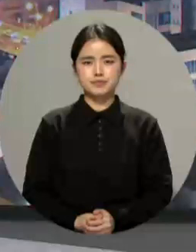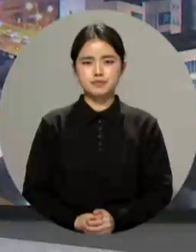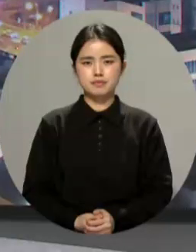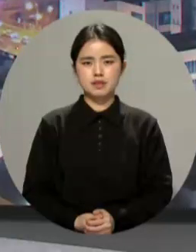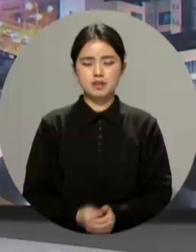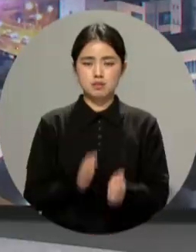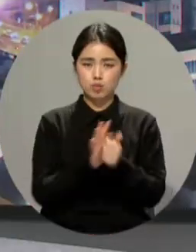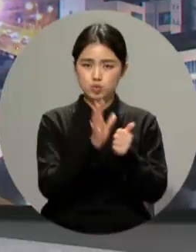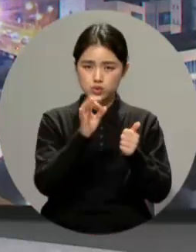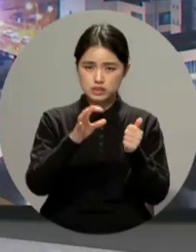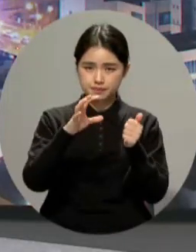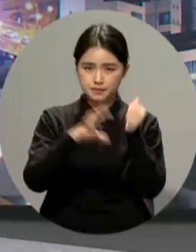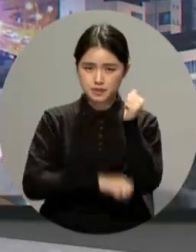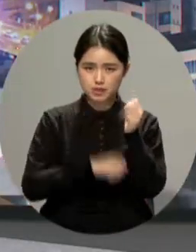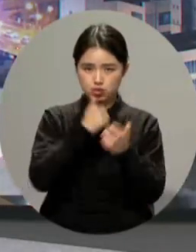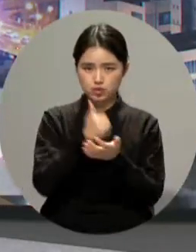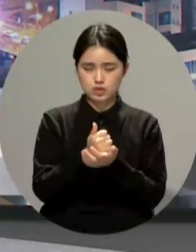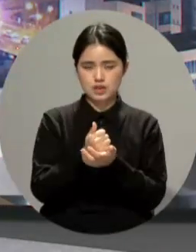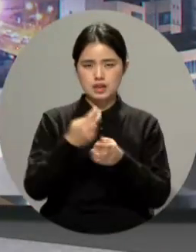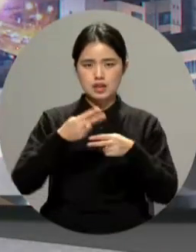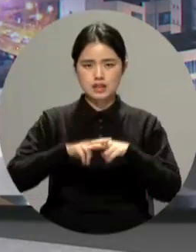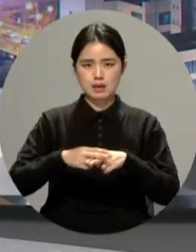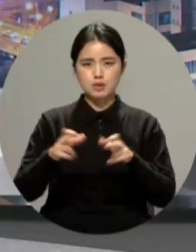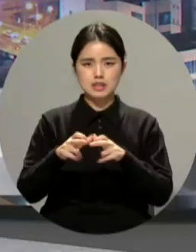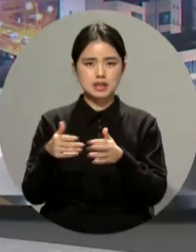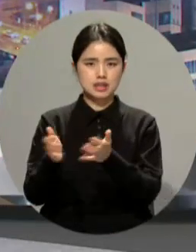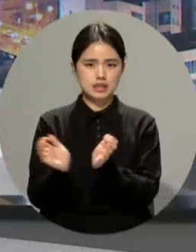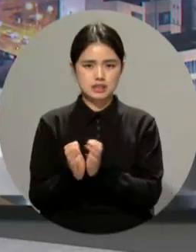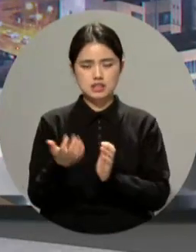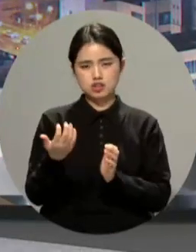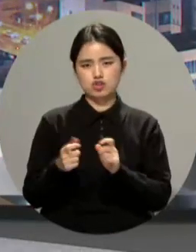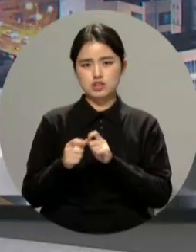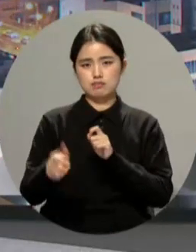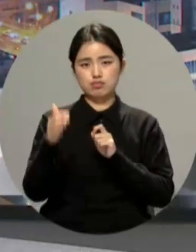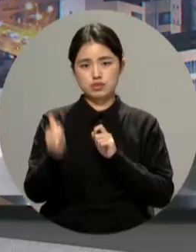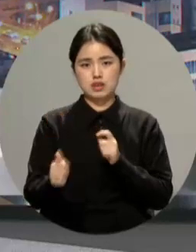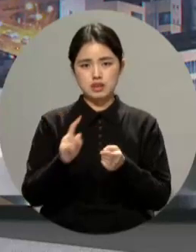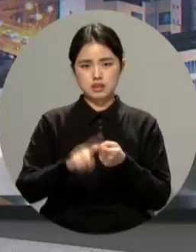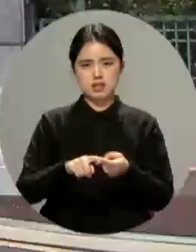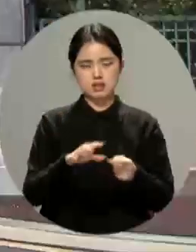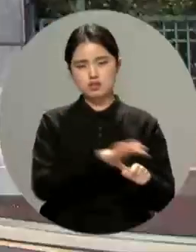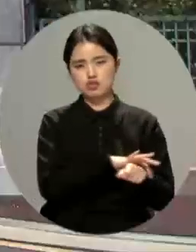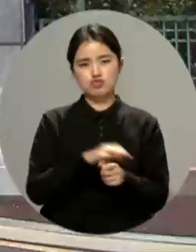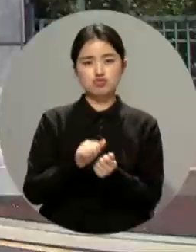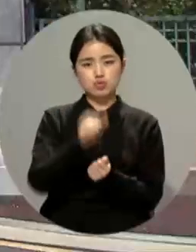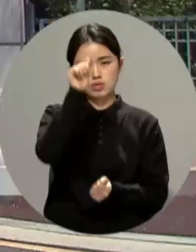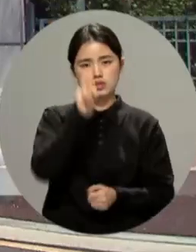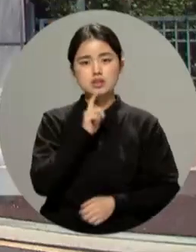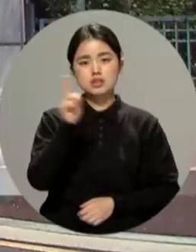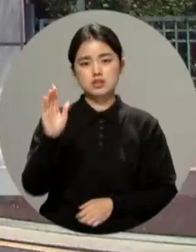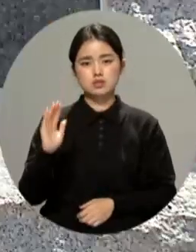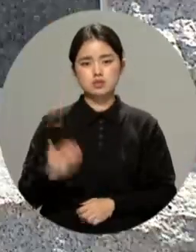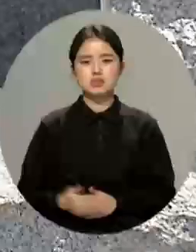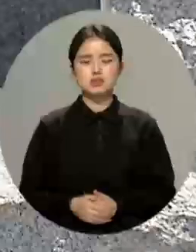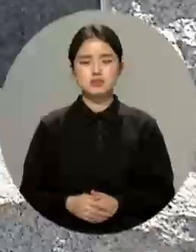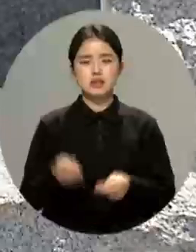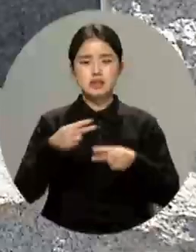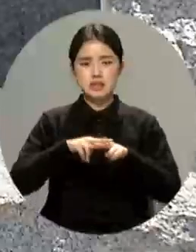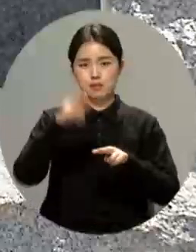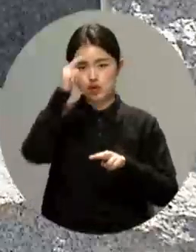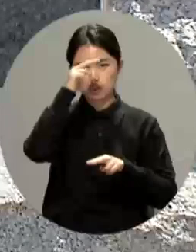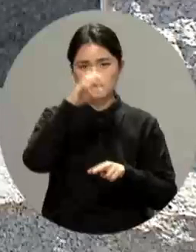보조금을 가로챈 혐의를 받는 남원의 장애인 단체 전 지부장에 대해 구속영장이 신청됐습니다 남원경찰서는